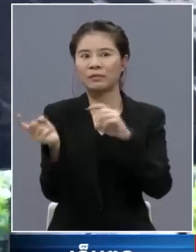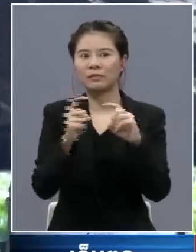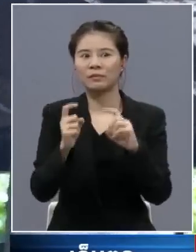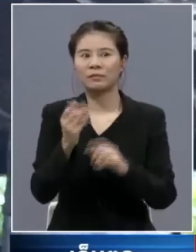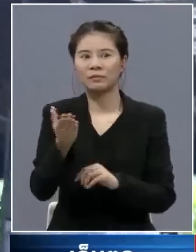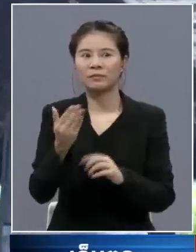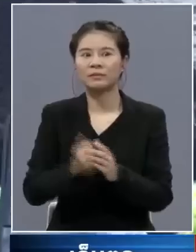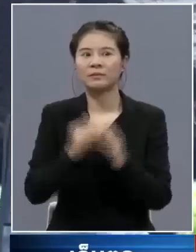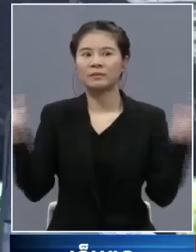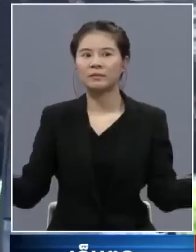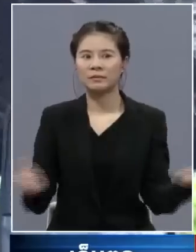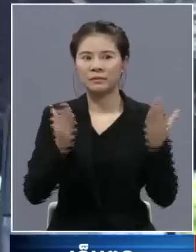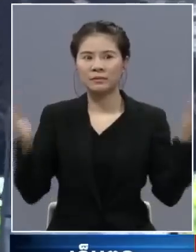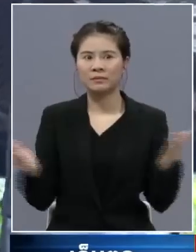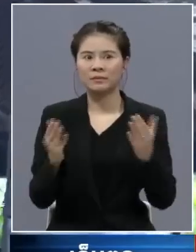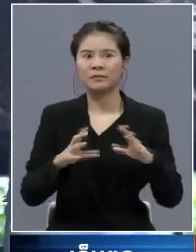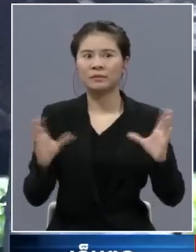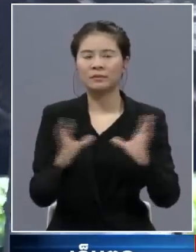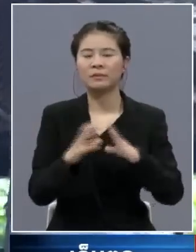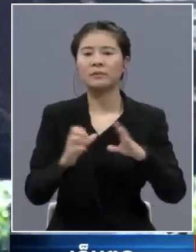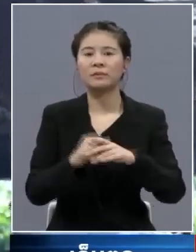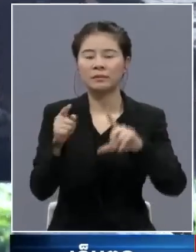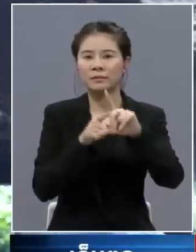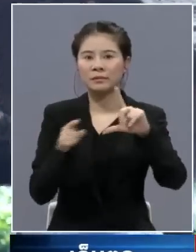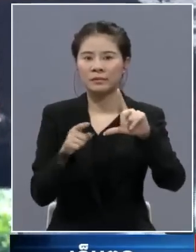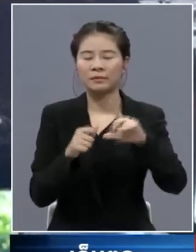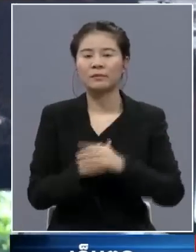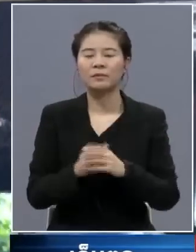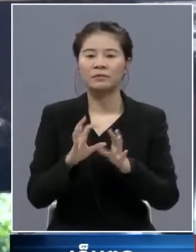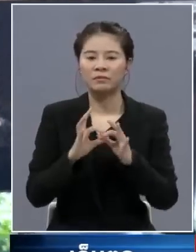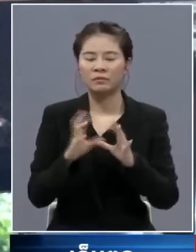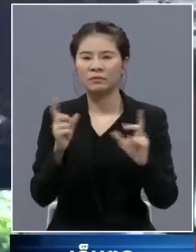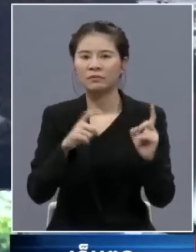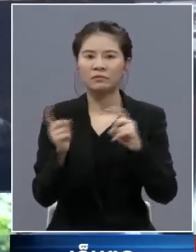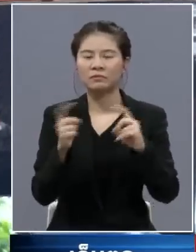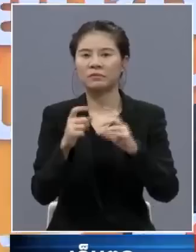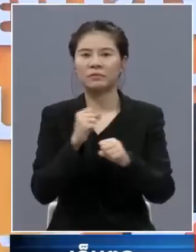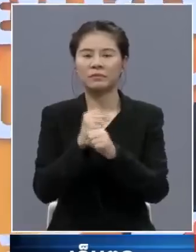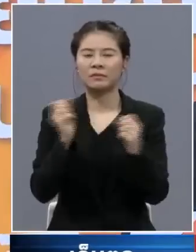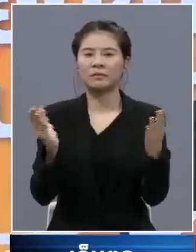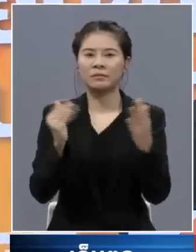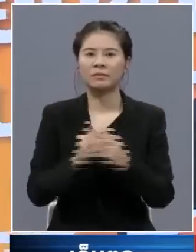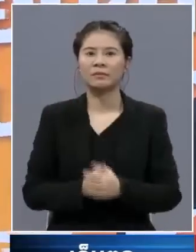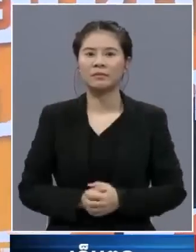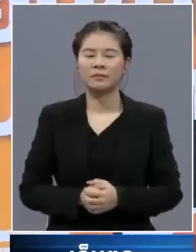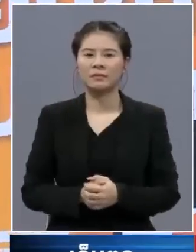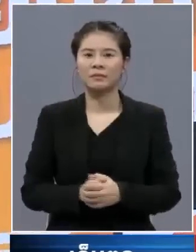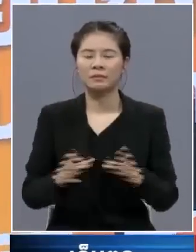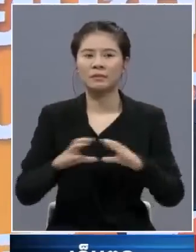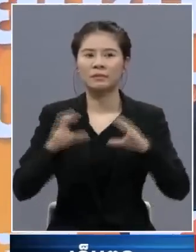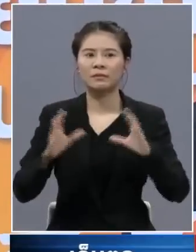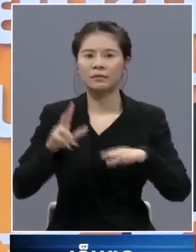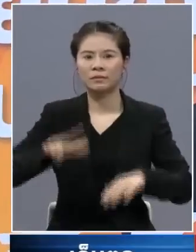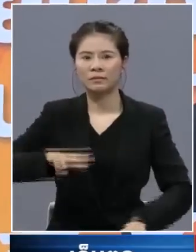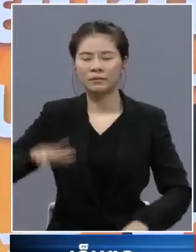าสนับสนุนก้าวไกลเองก็บอกว่าโอ้โหมันเป็นวาทกรรมอีกหรือเปล่าใช่ไหมฮะฝั่งของคนที่เขาสนับสนุนเพื่อไทยเองเขาก็มองว่าโ